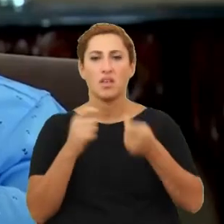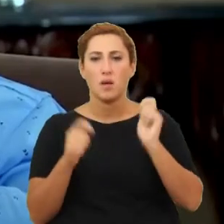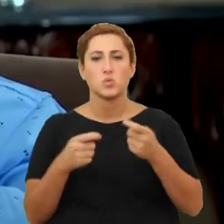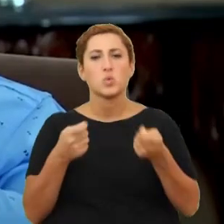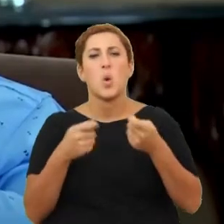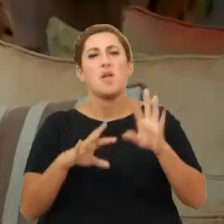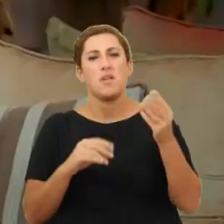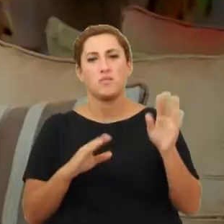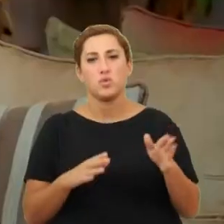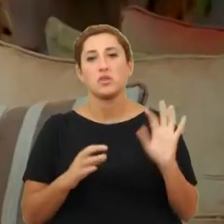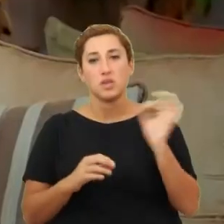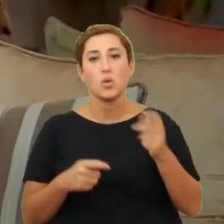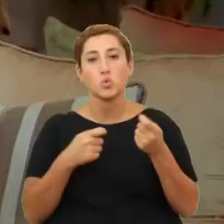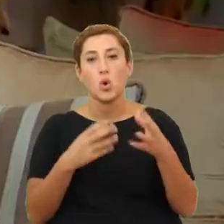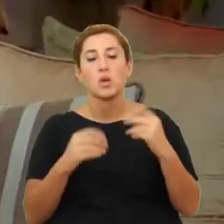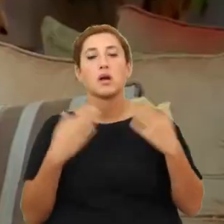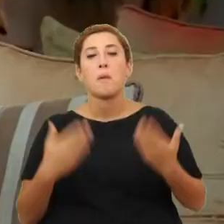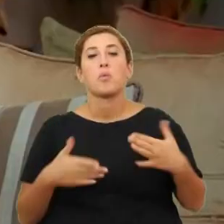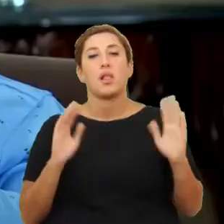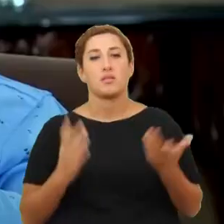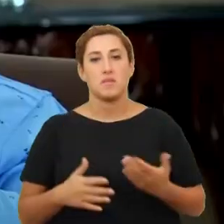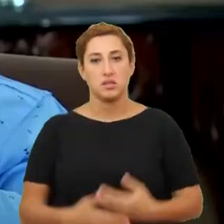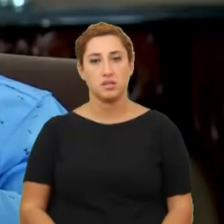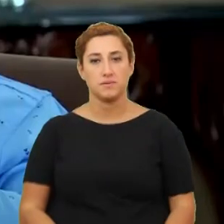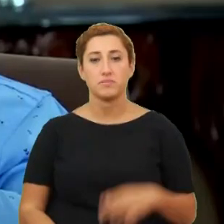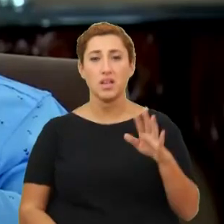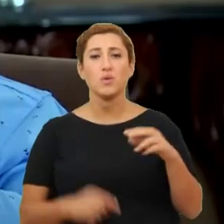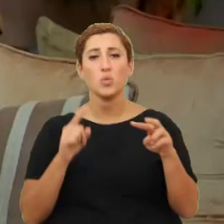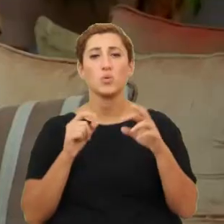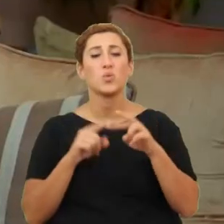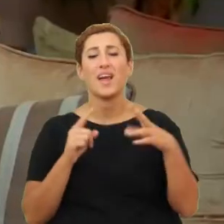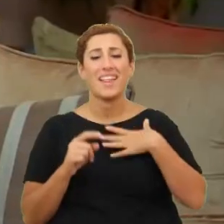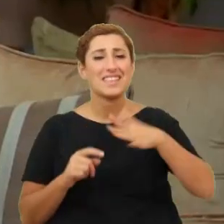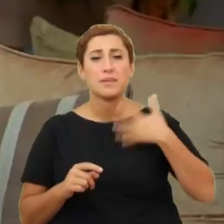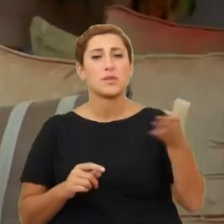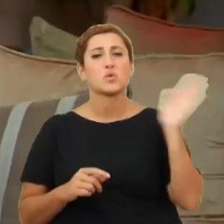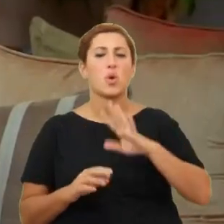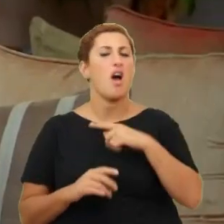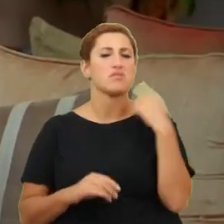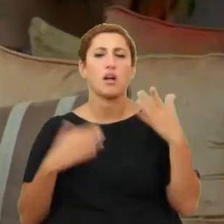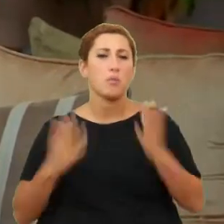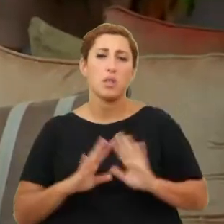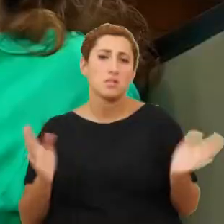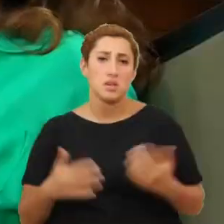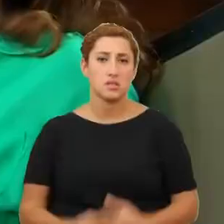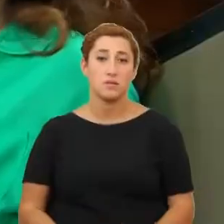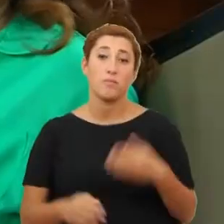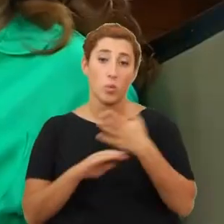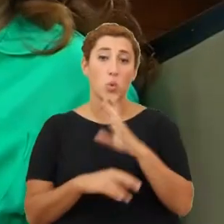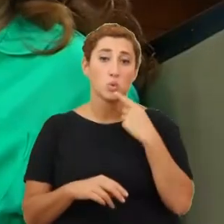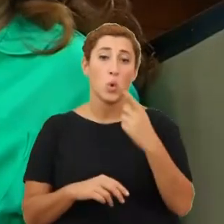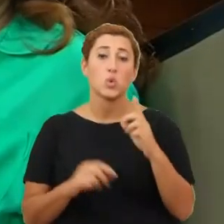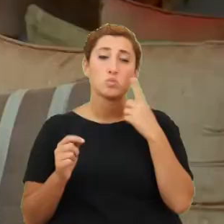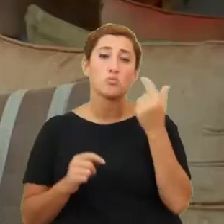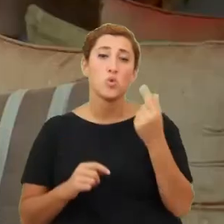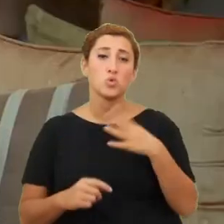davransın, zorlamayalım çocuğu. Yani zaten zorlasan da kabul etmez. Yani Nurhan kendi istemedikten sonra yok, asla kabul etmez. Doğru